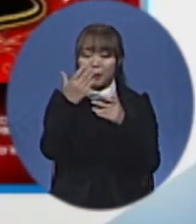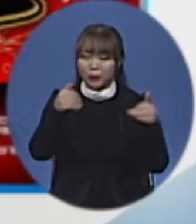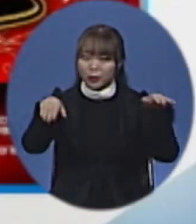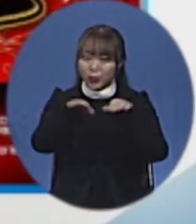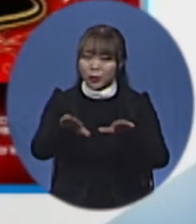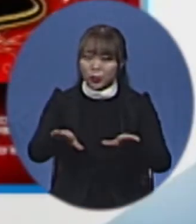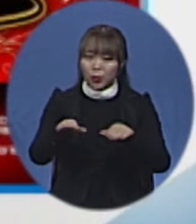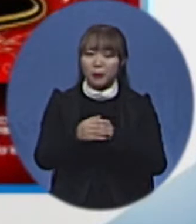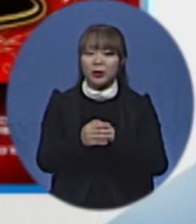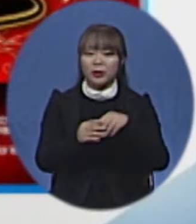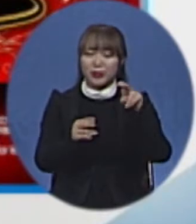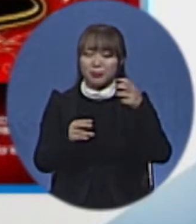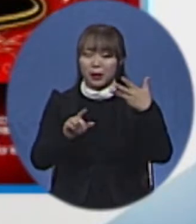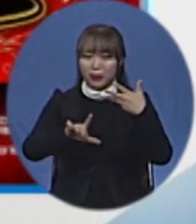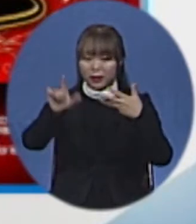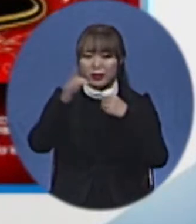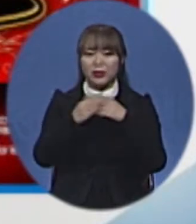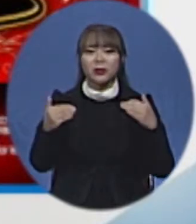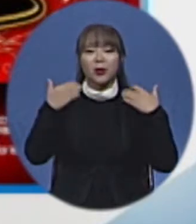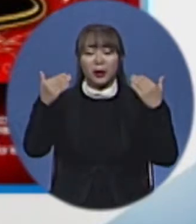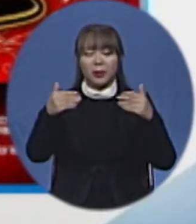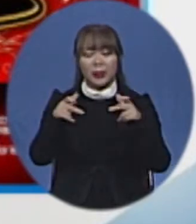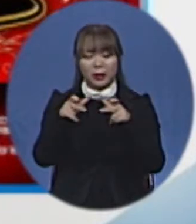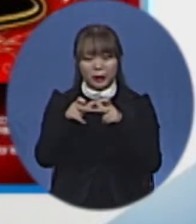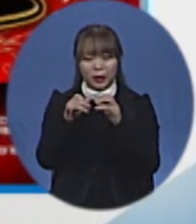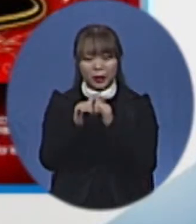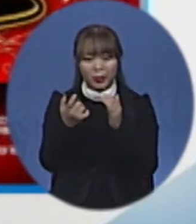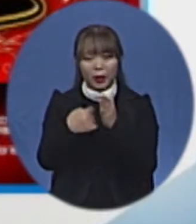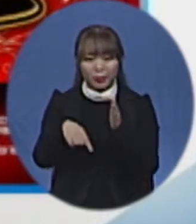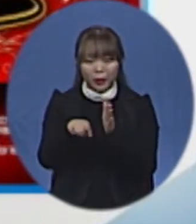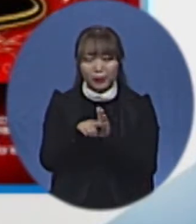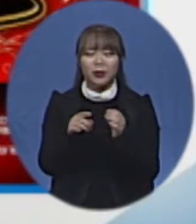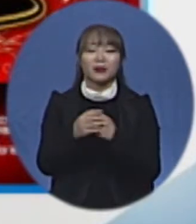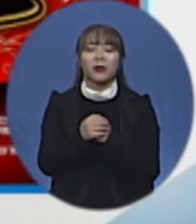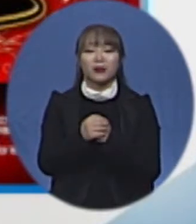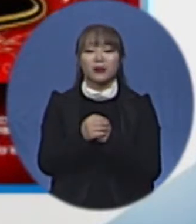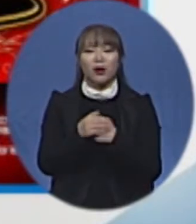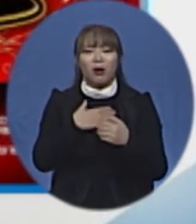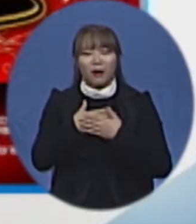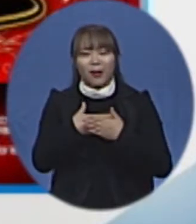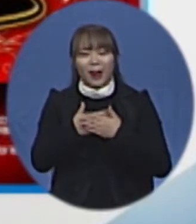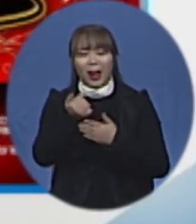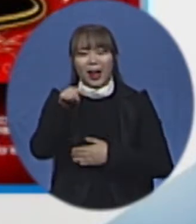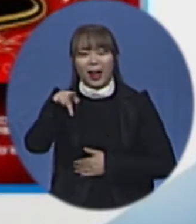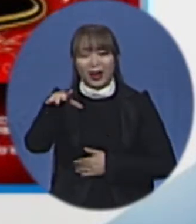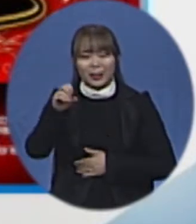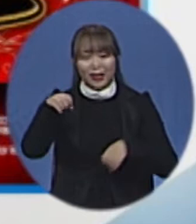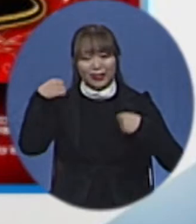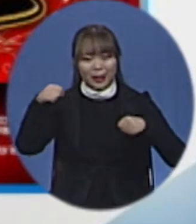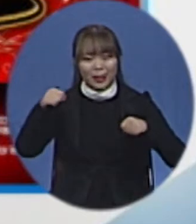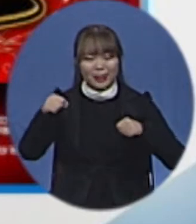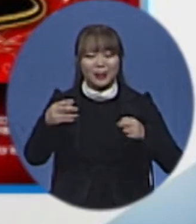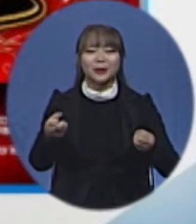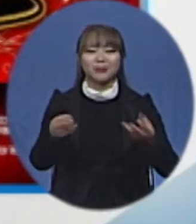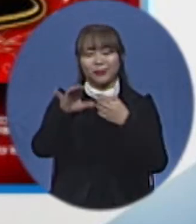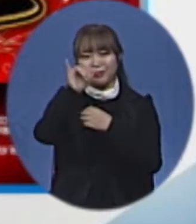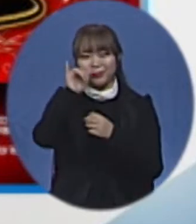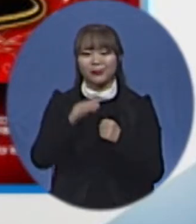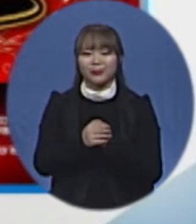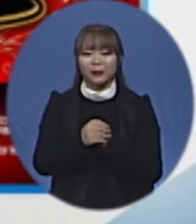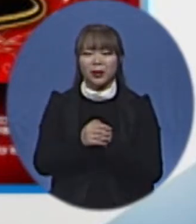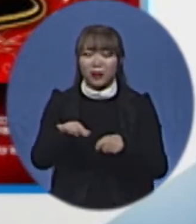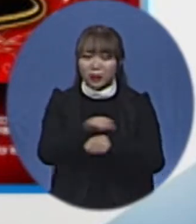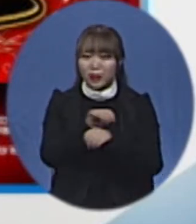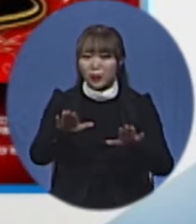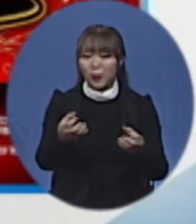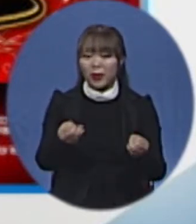하상장애인복지관은 이번 달 28일 성인발달장애인과 함께하는 제3회 두근두근 하상댄스 페스티벌을 개최합니다.